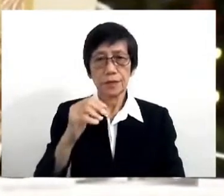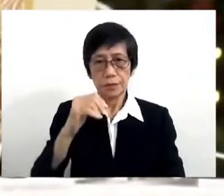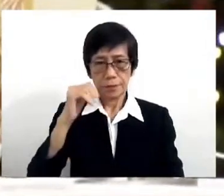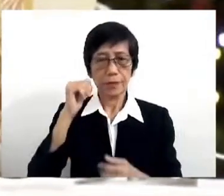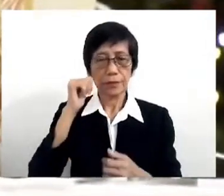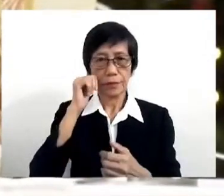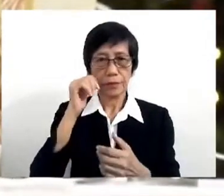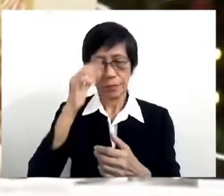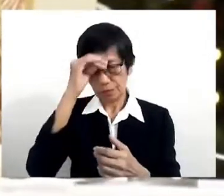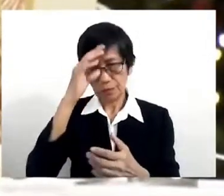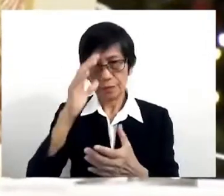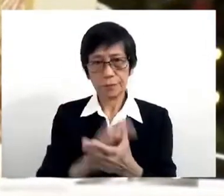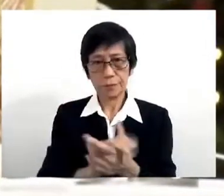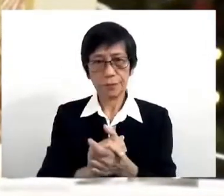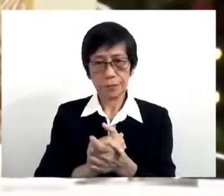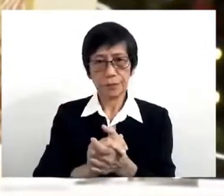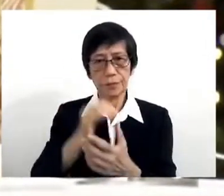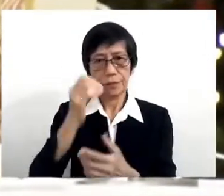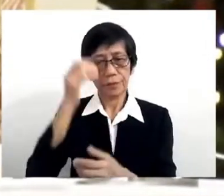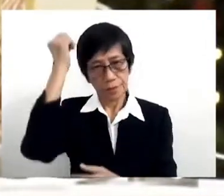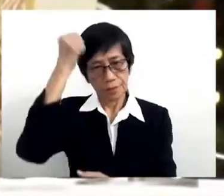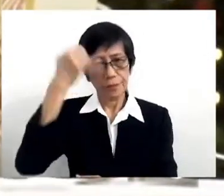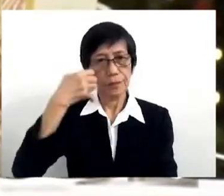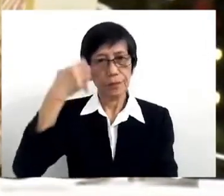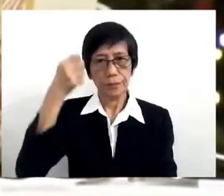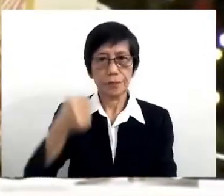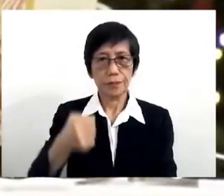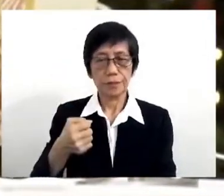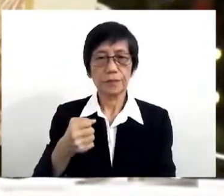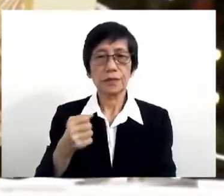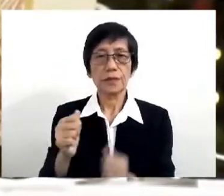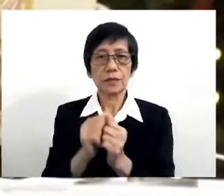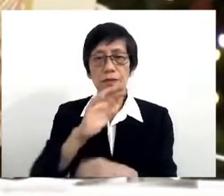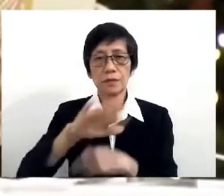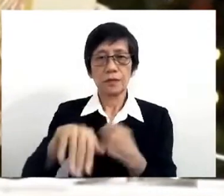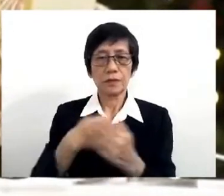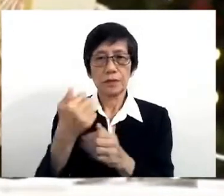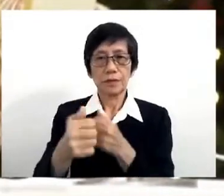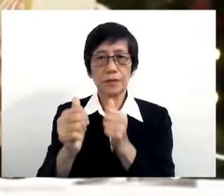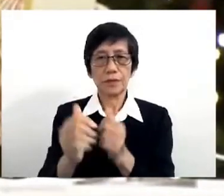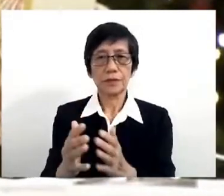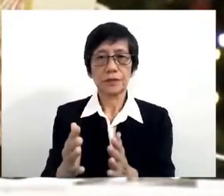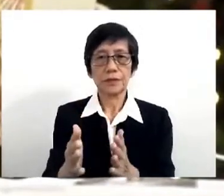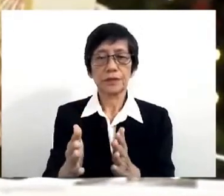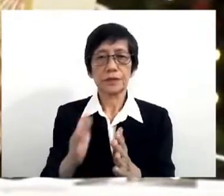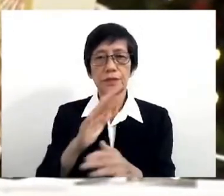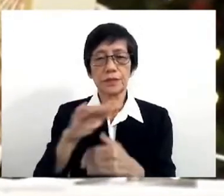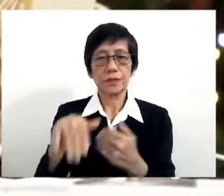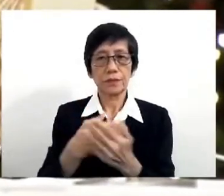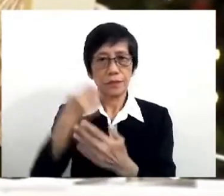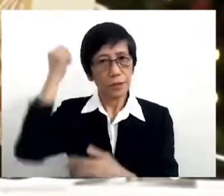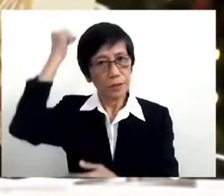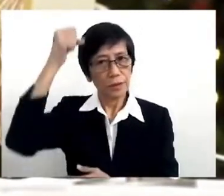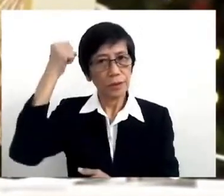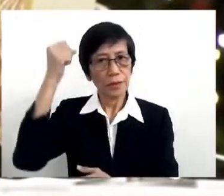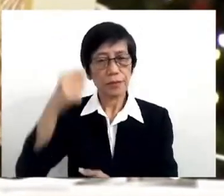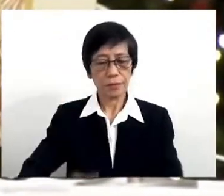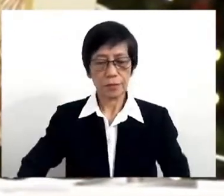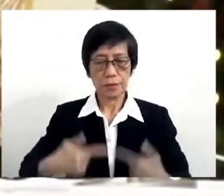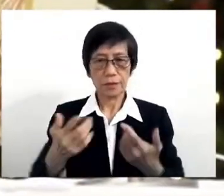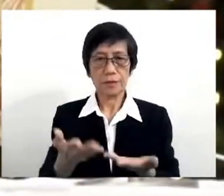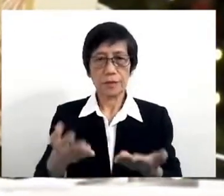Jose, kaisa ng mga apostol at ng lahat ng mga banal na namuhay dito sa daigdig ng